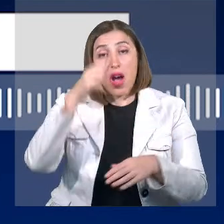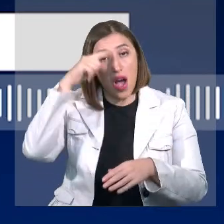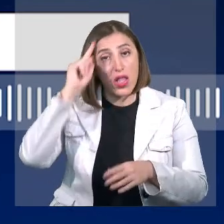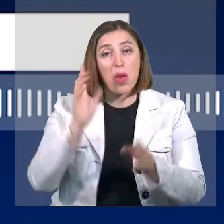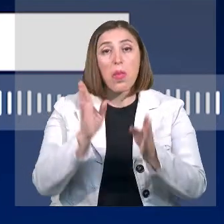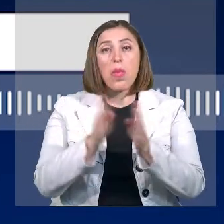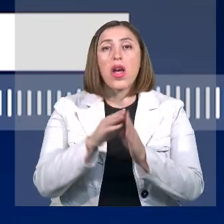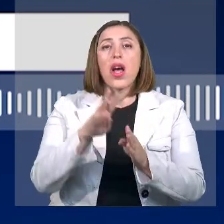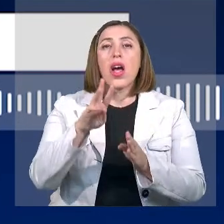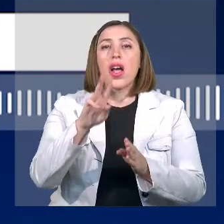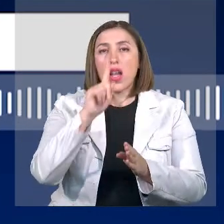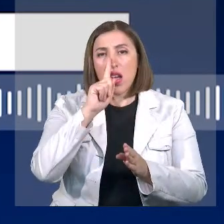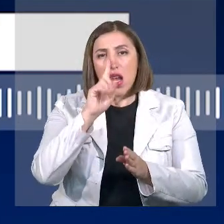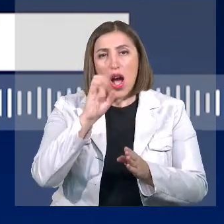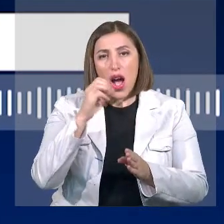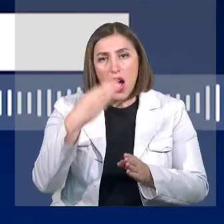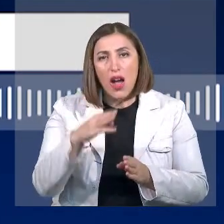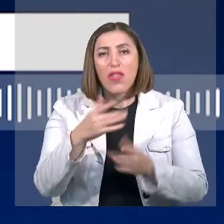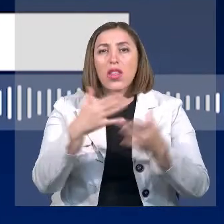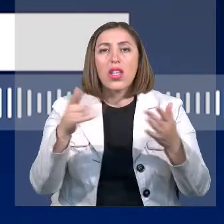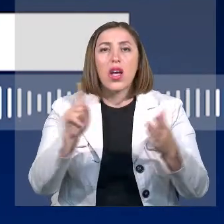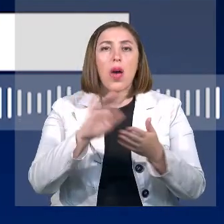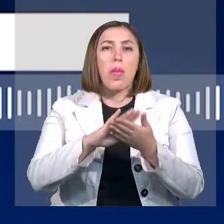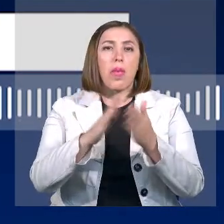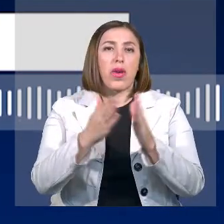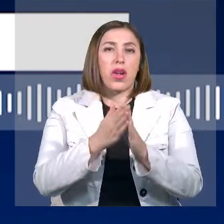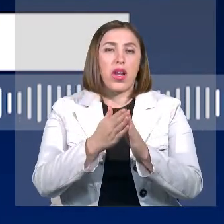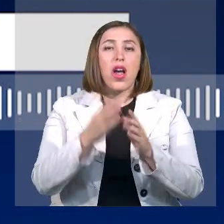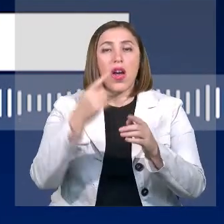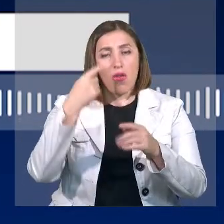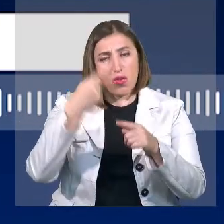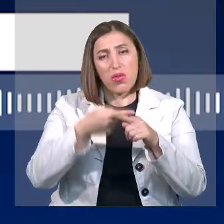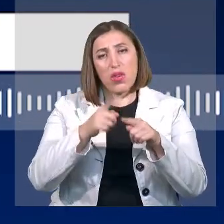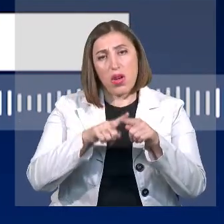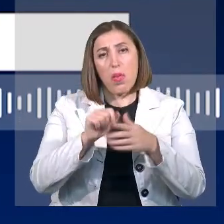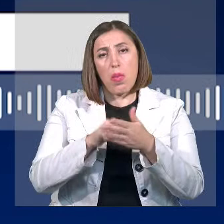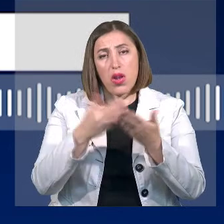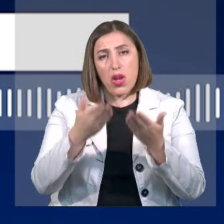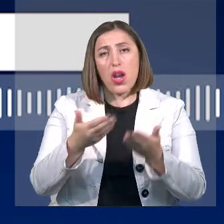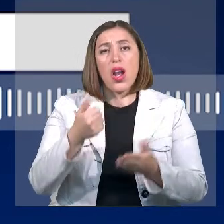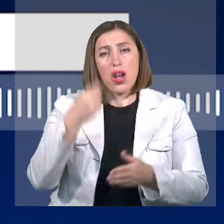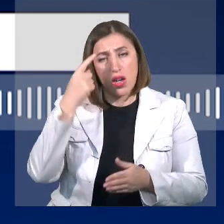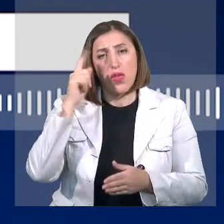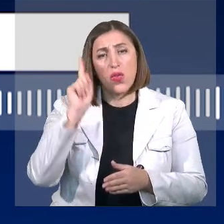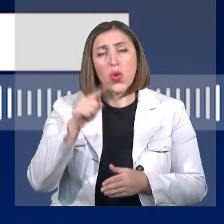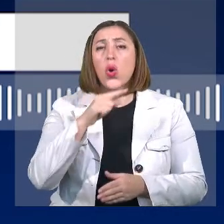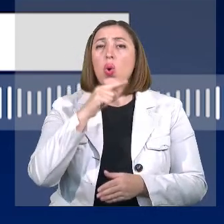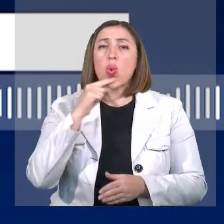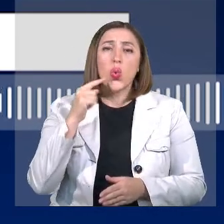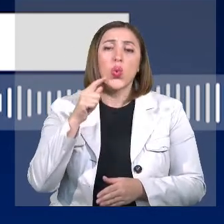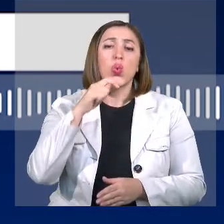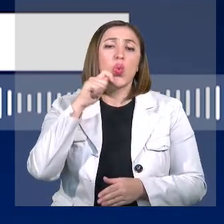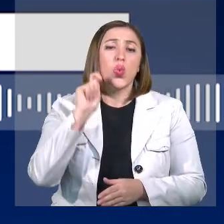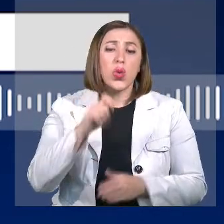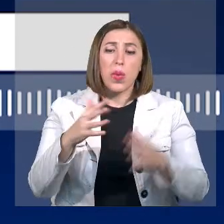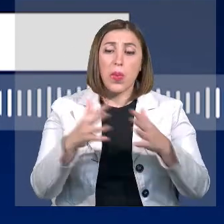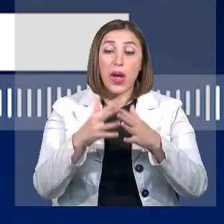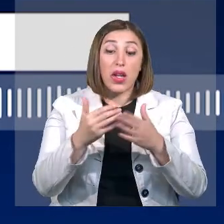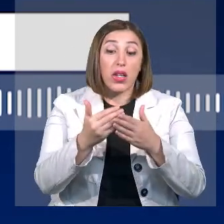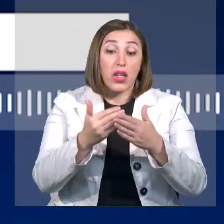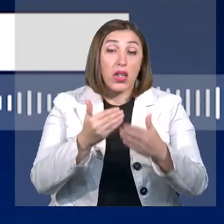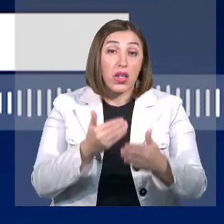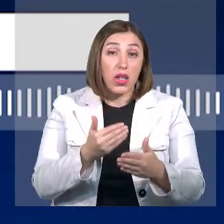և հայտարարում, որ Բաքուն վստահելի էներգետիկ գործընկեր է։ Մենք գիտենք նաև, որ Ռուսաստանն էլ Ուկրաինայի պատերազմը սկսելուց